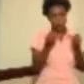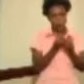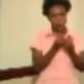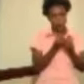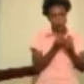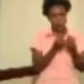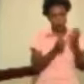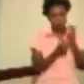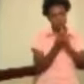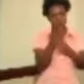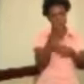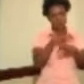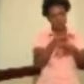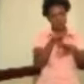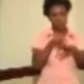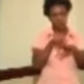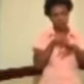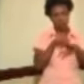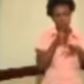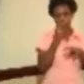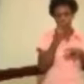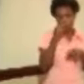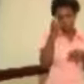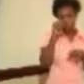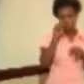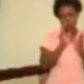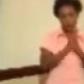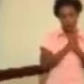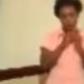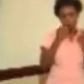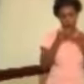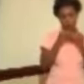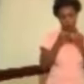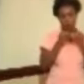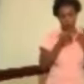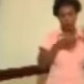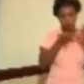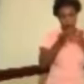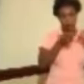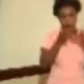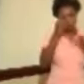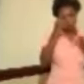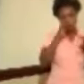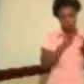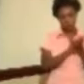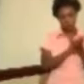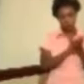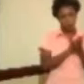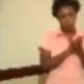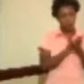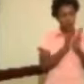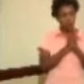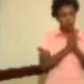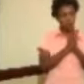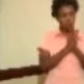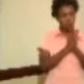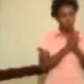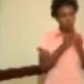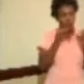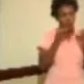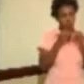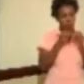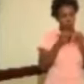production nationale. Donc, il ne saurait y avoir de production nationale modernisée sans des forces de travail qui à